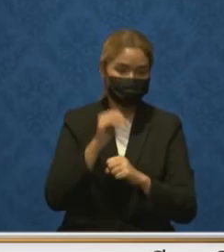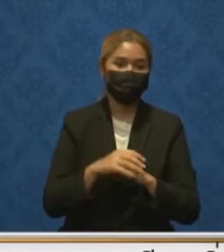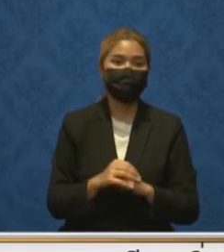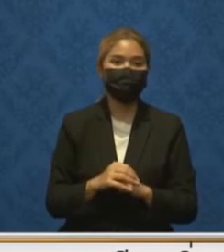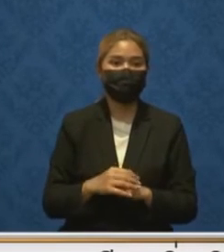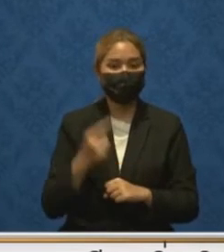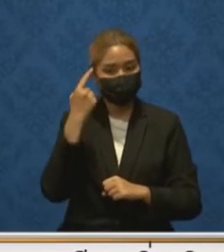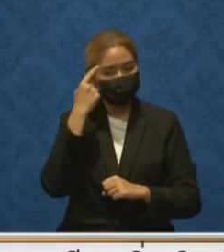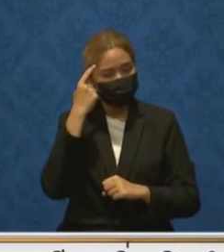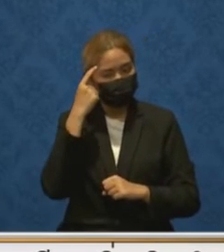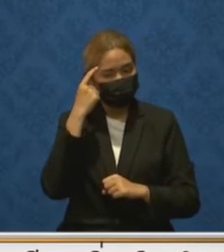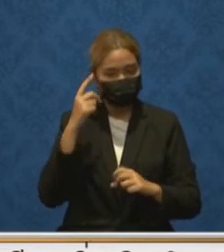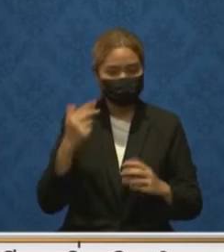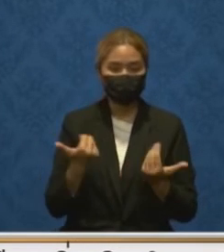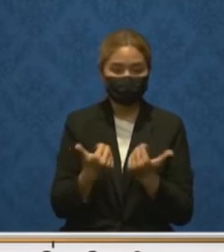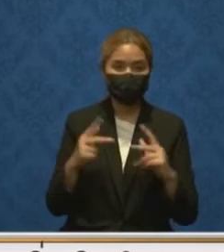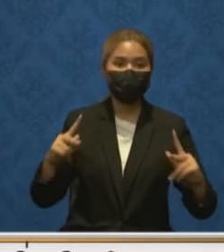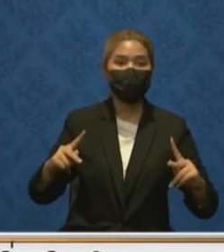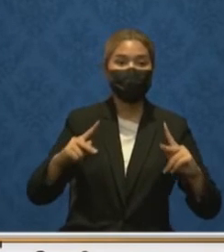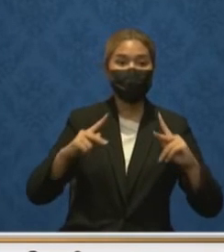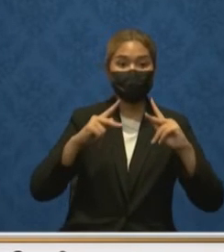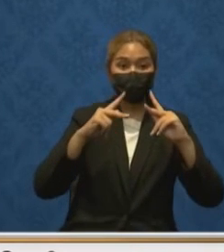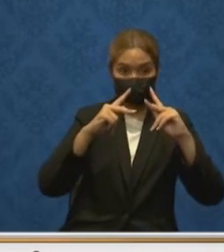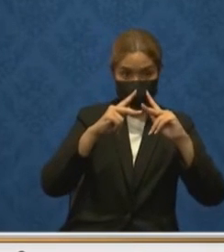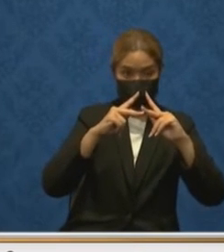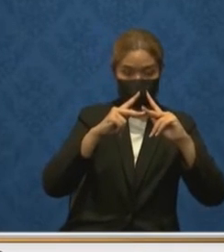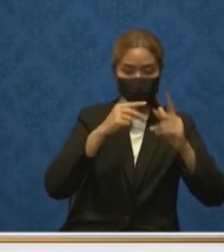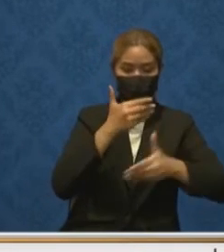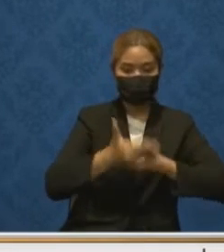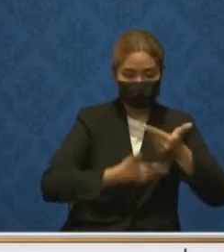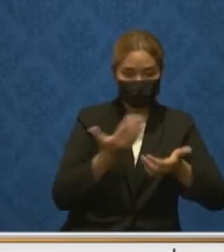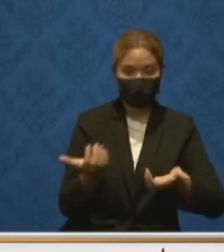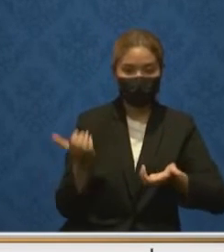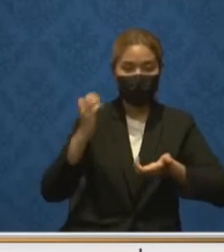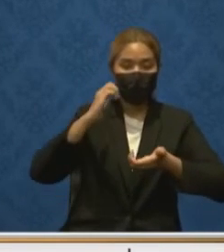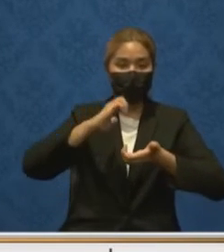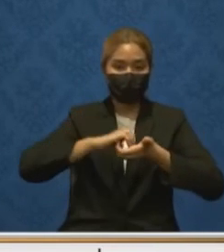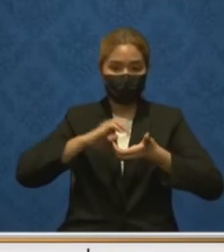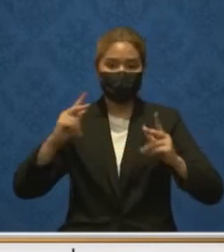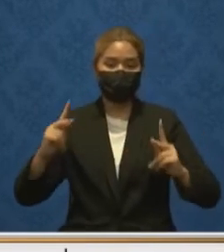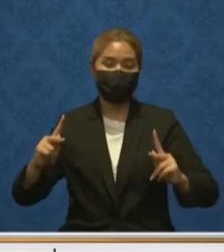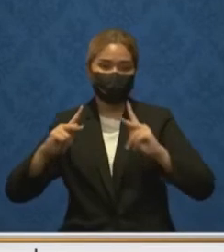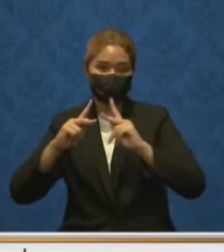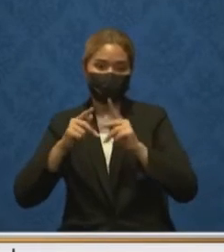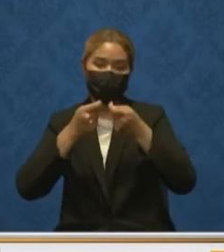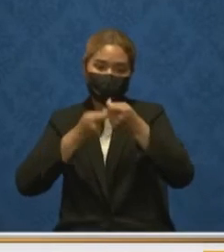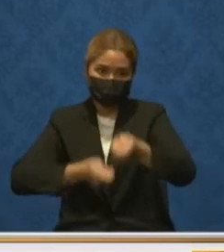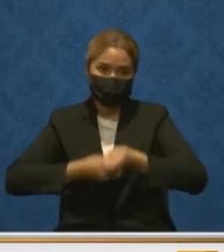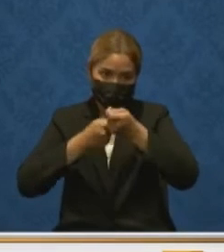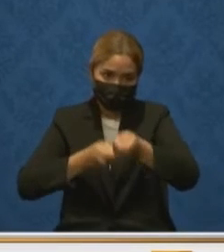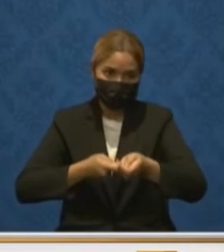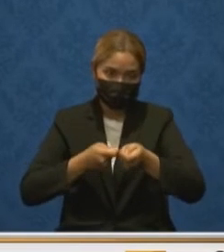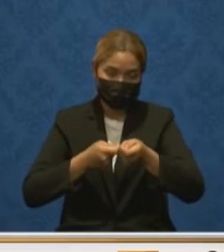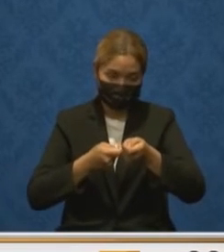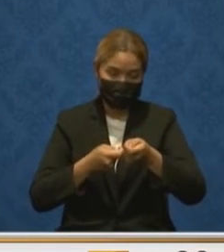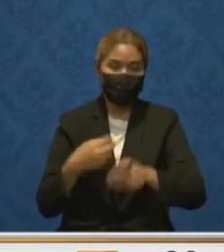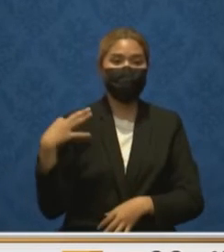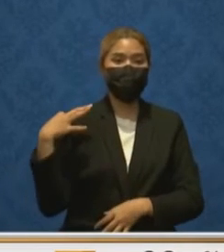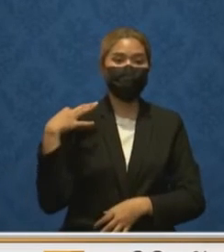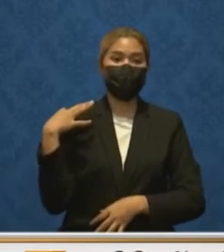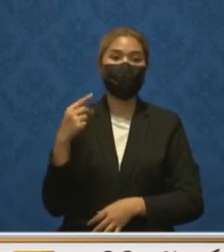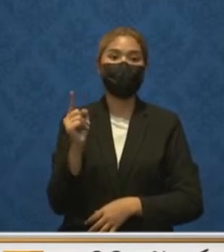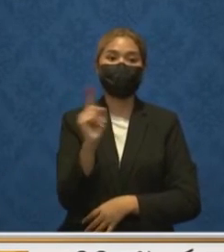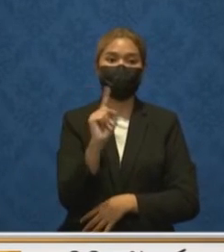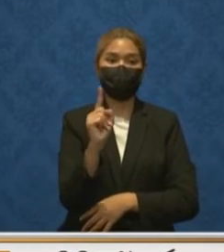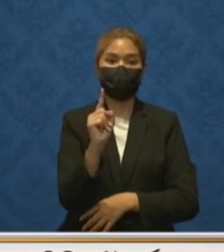นี้กระสวนภานิรร่วมกับกระสงกระเศษสมาคมผู้สงออกข้าวไยจัดประกวดเมลดพันข้าวเพื่อต้อง